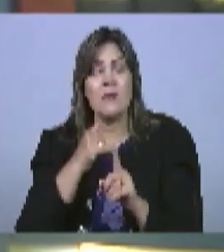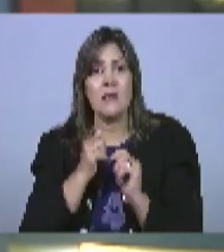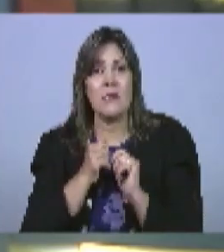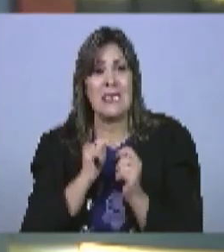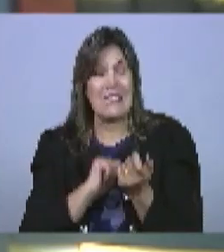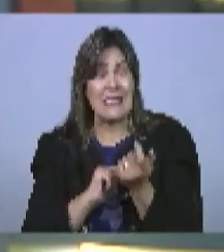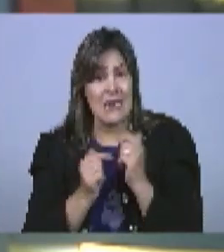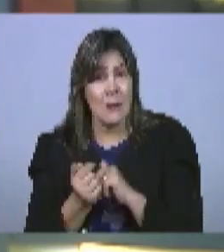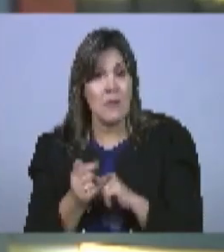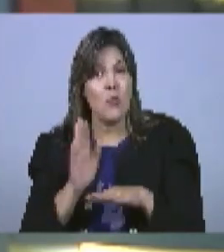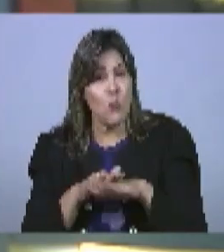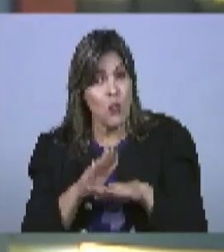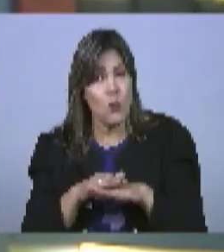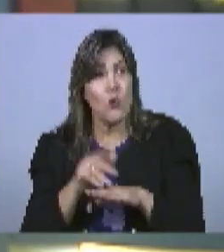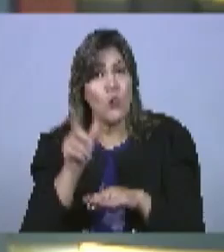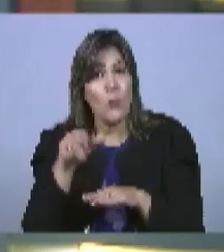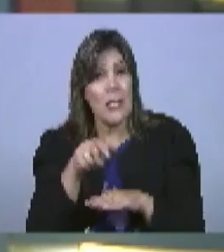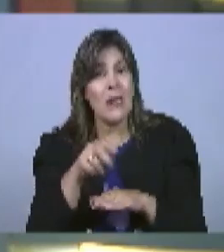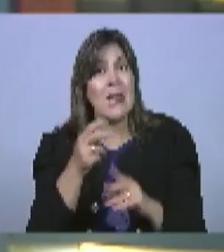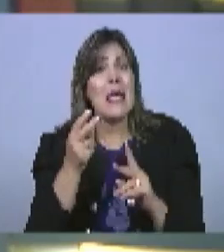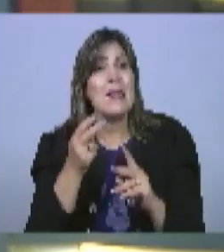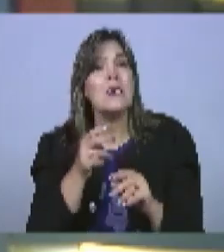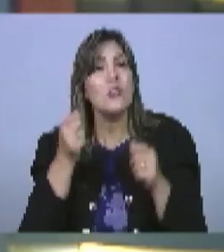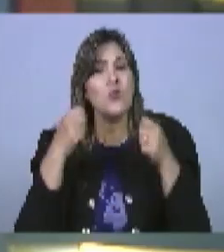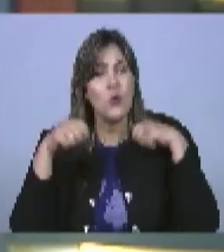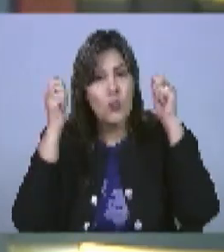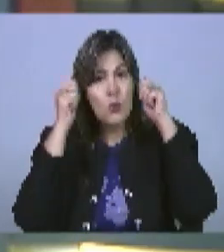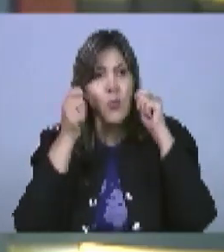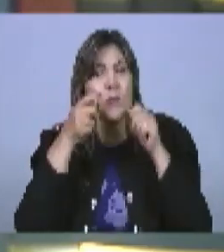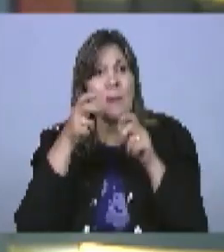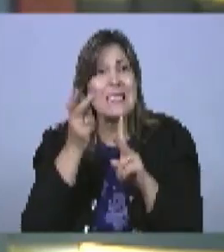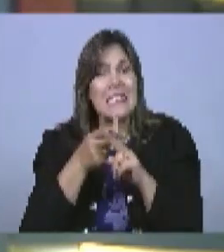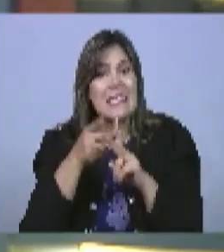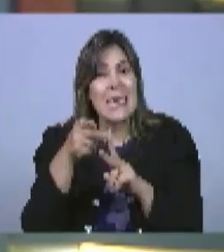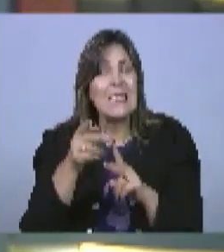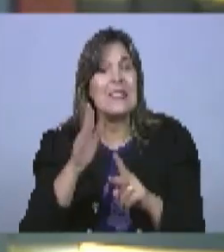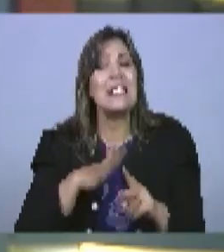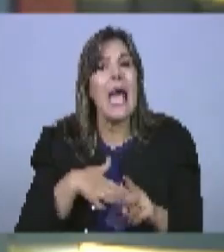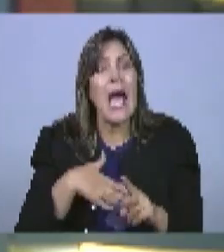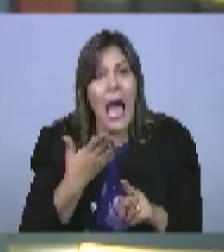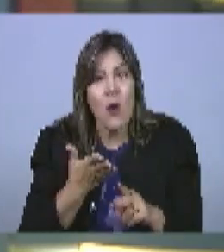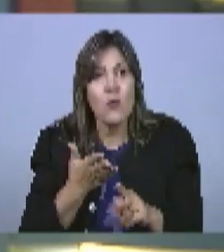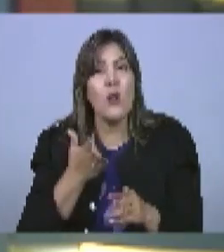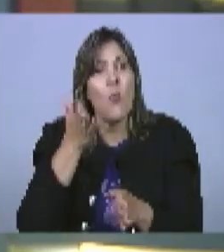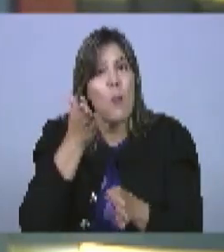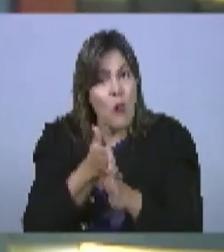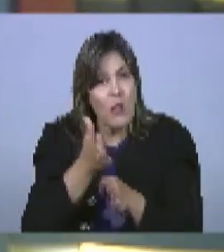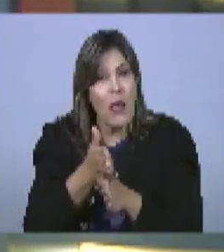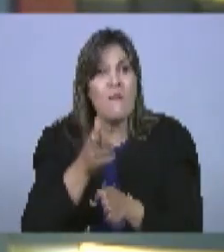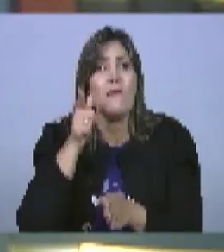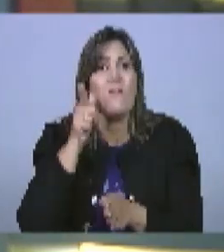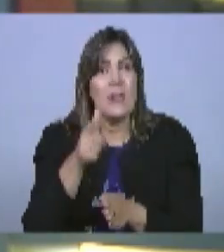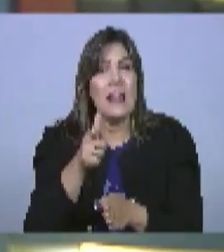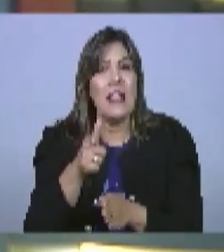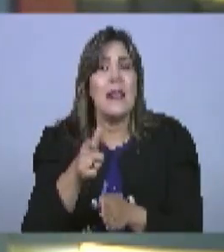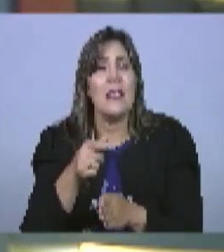بيطلب الناس ان هي تتوب لكن لما الناس نفسها يبقى عندها استعداد تتوب وتعترف ان هي عندها